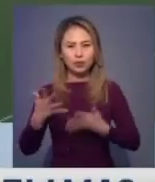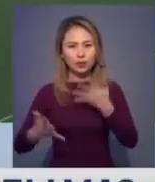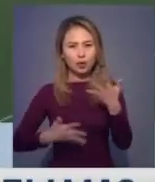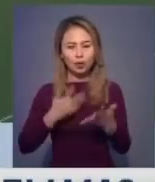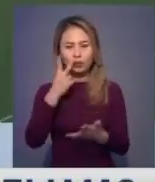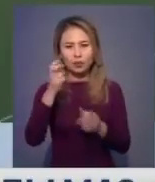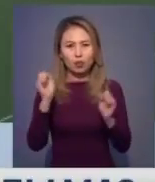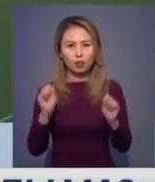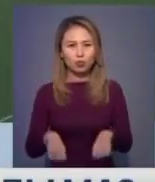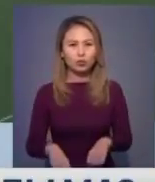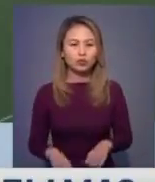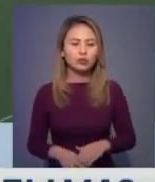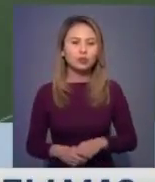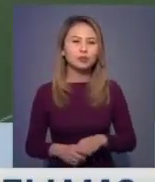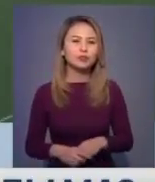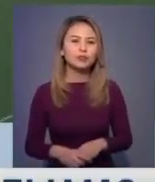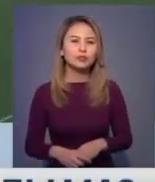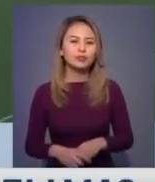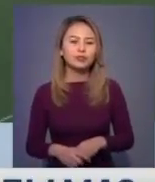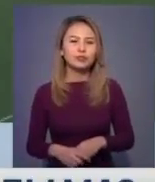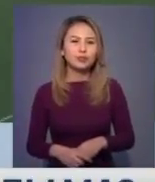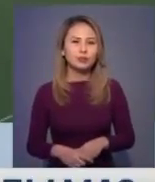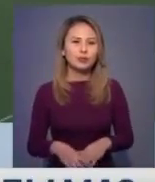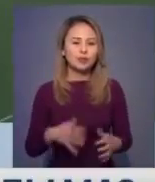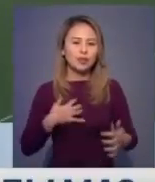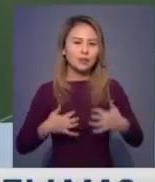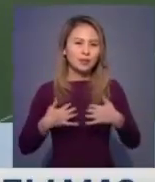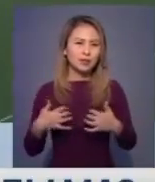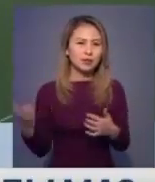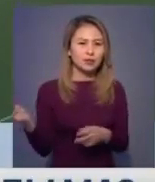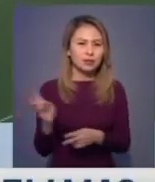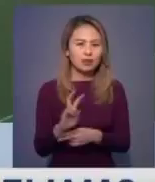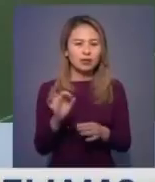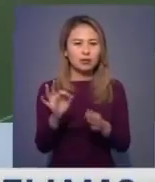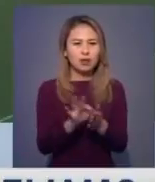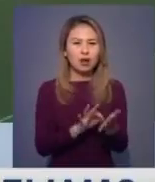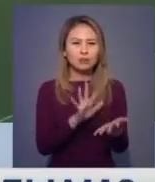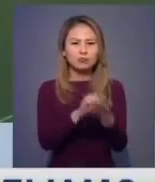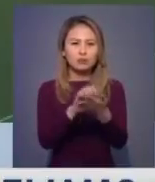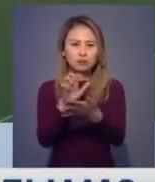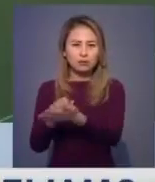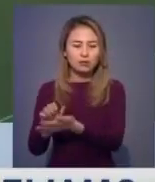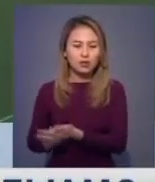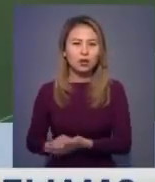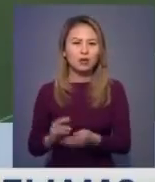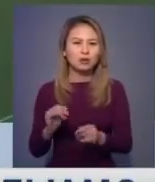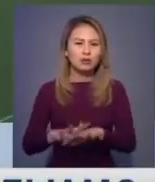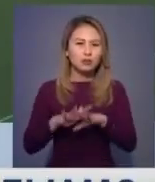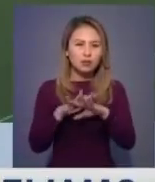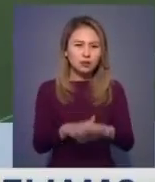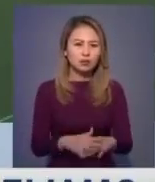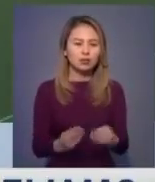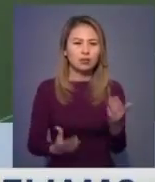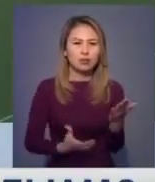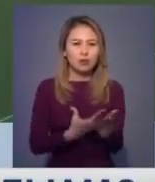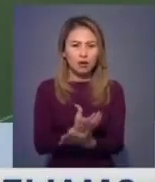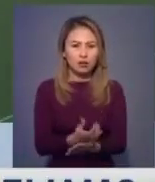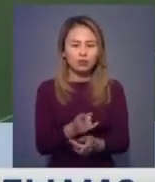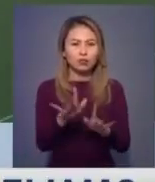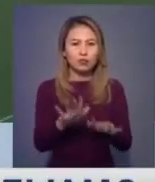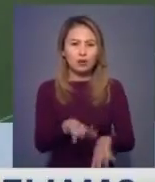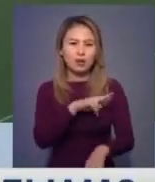да, сөйтіп осы асығып келіп, міне біз осы жерге инвестиция жасаймыз, құямыз, осы